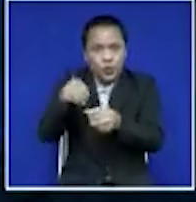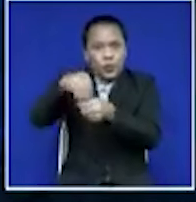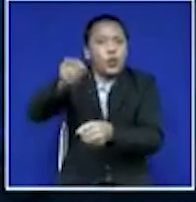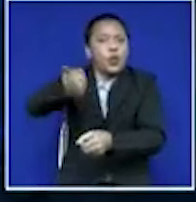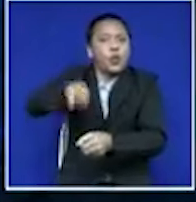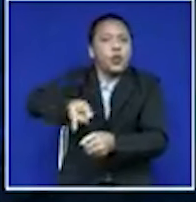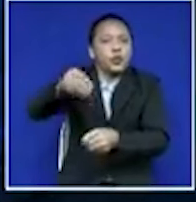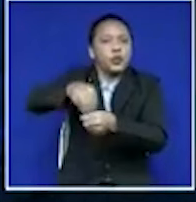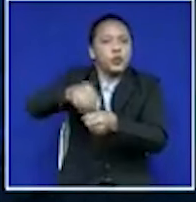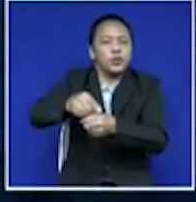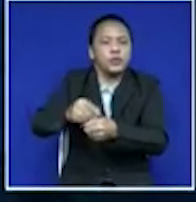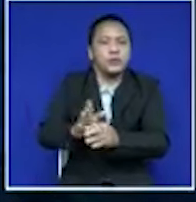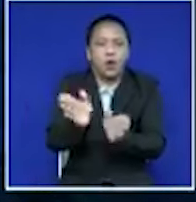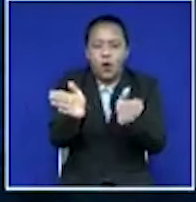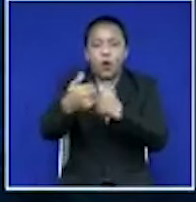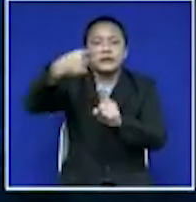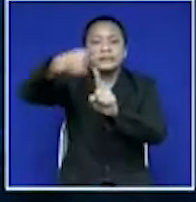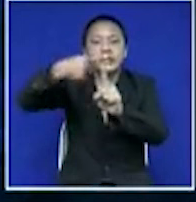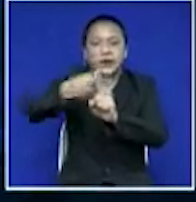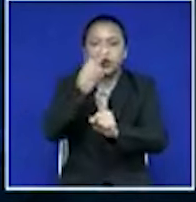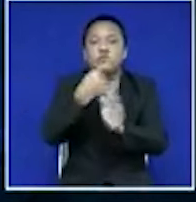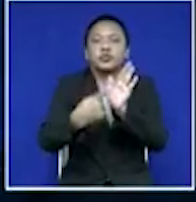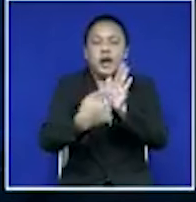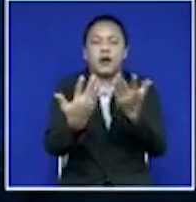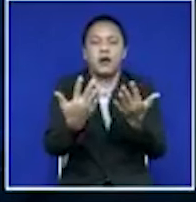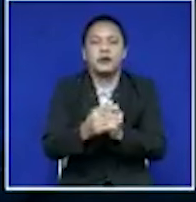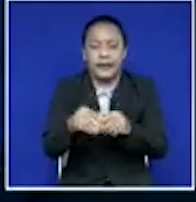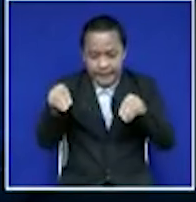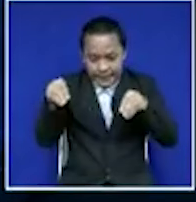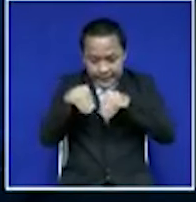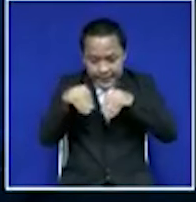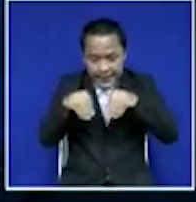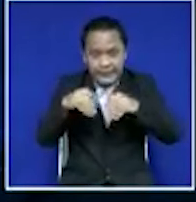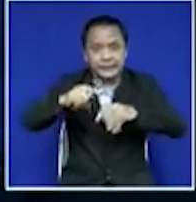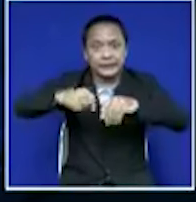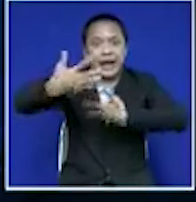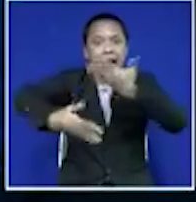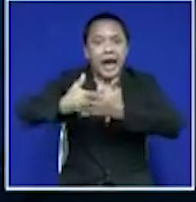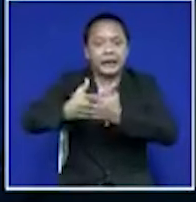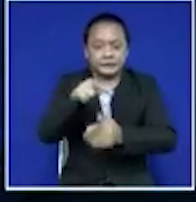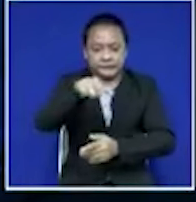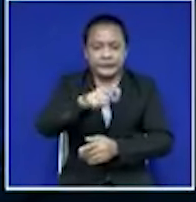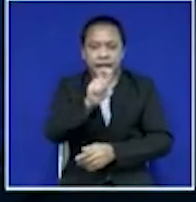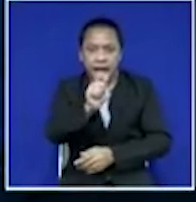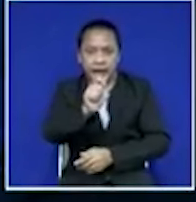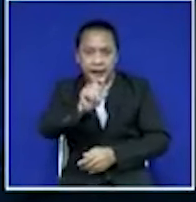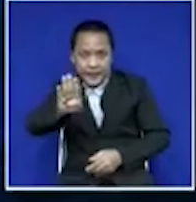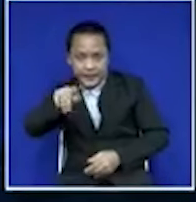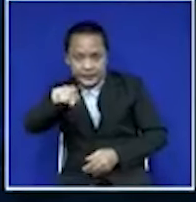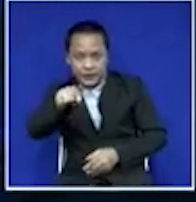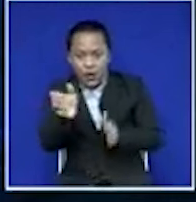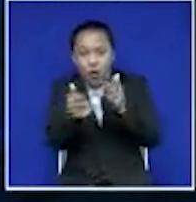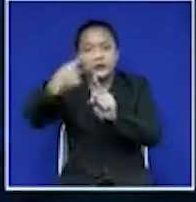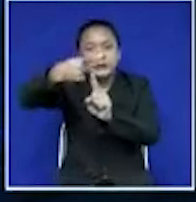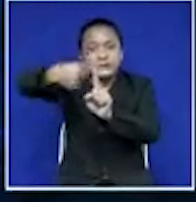นนะครับซึ่งเป็นภาพของหอพักเดี๋ยวให้ได้ดูนะครับใกล้ๆขอบกับทางตลาด AB เนี่ยนะครับก็จะมีหอ